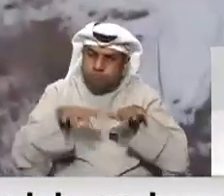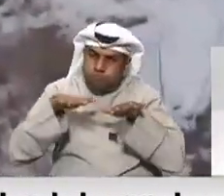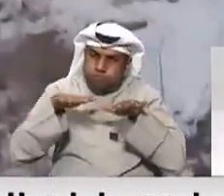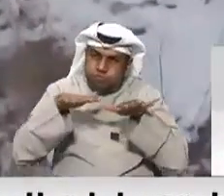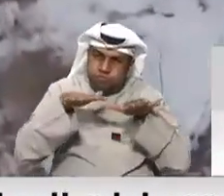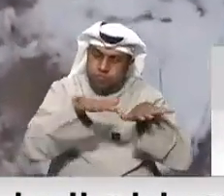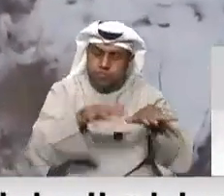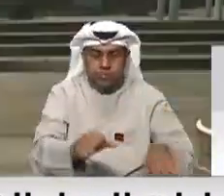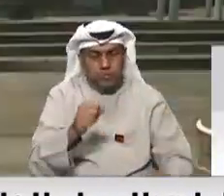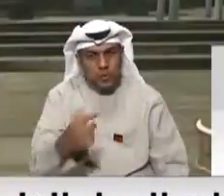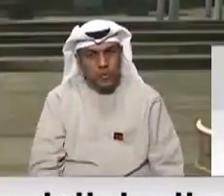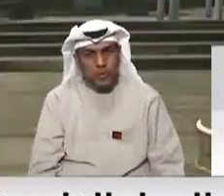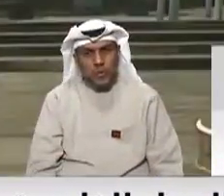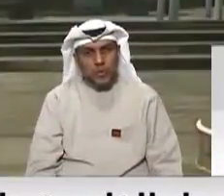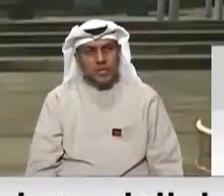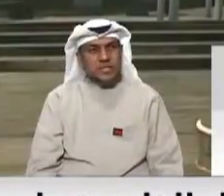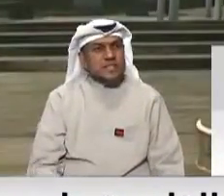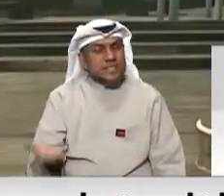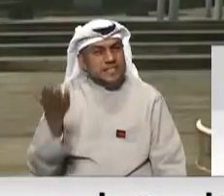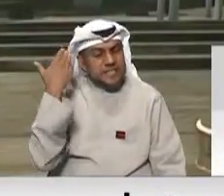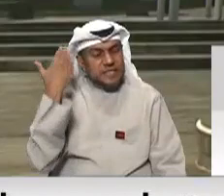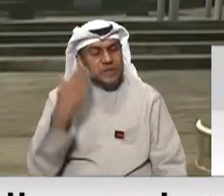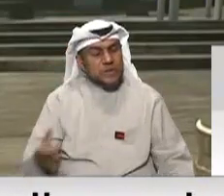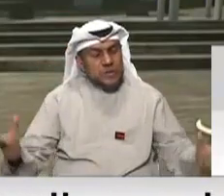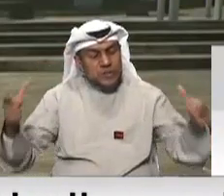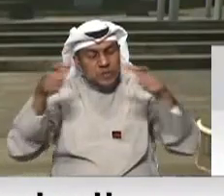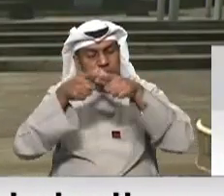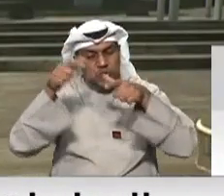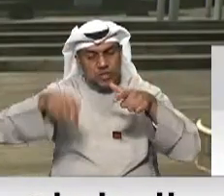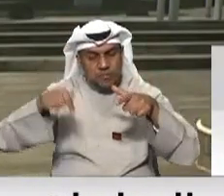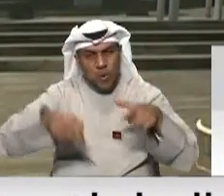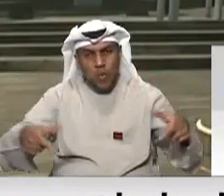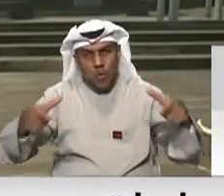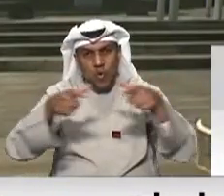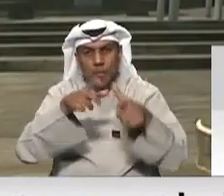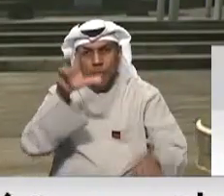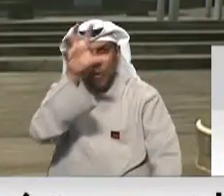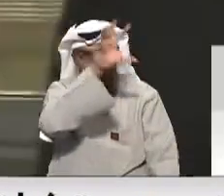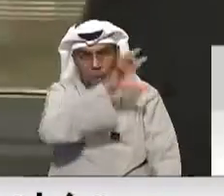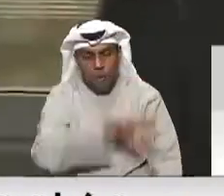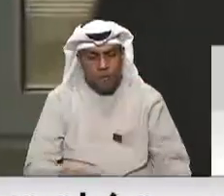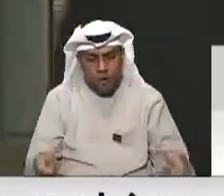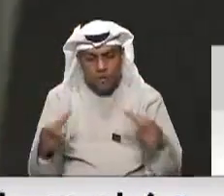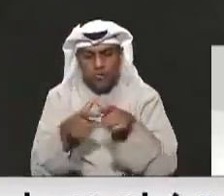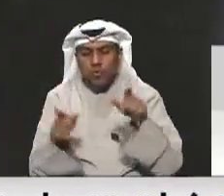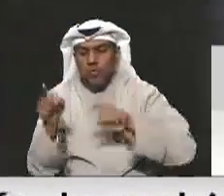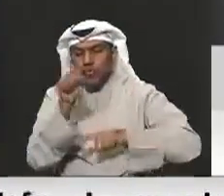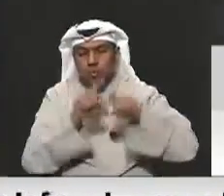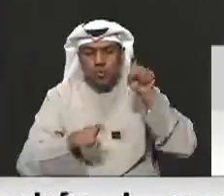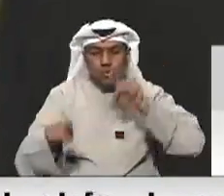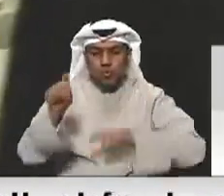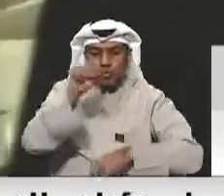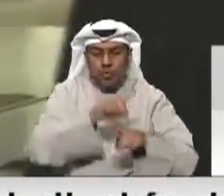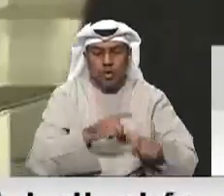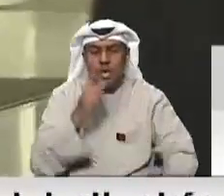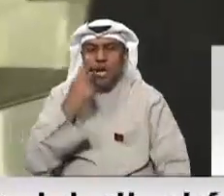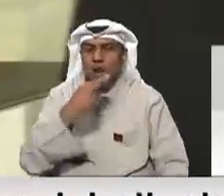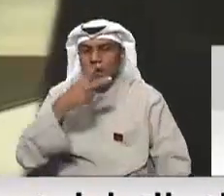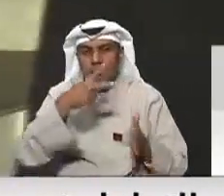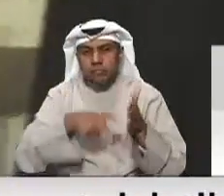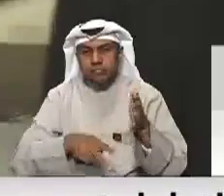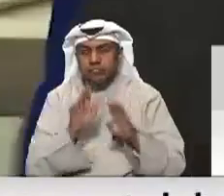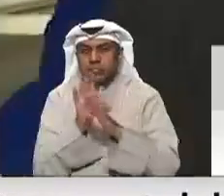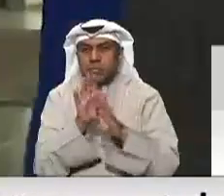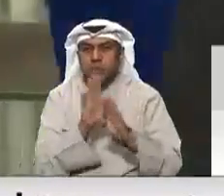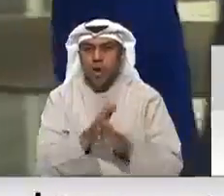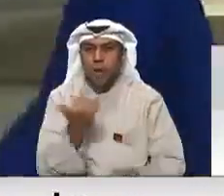أوكرانيا، يعقد وزراء دفاع حلف الناتو اجتماعاً اليوم في العاصمة البلجيكية بروكسل لمناقشة قرارات الإمدادات